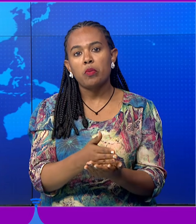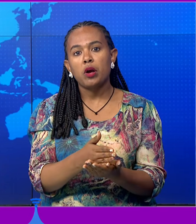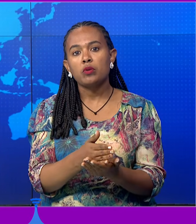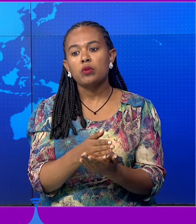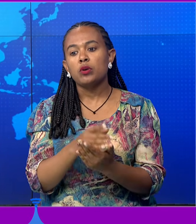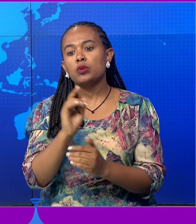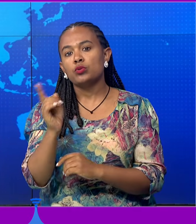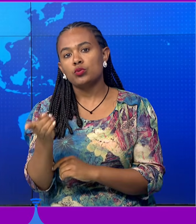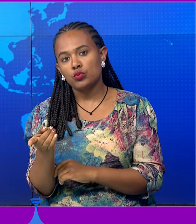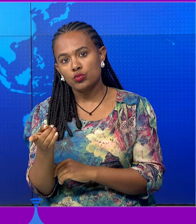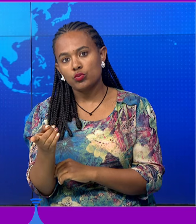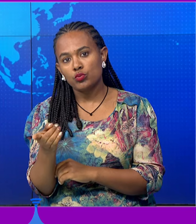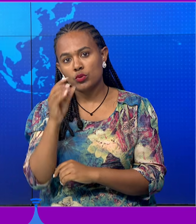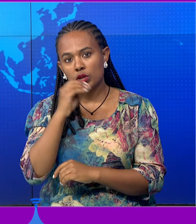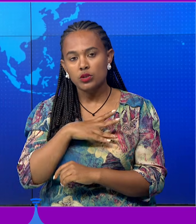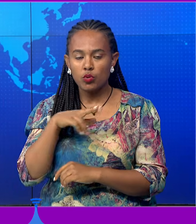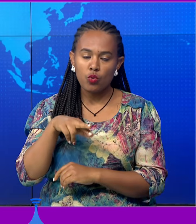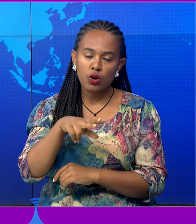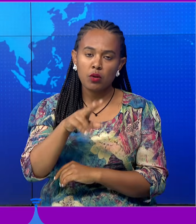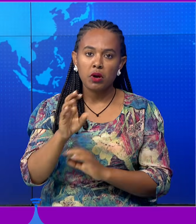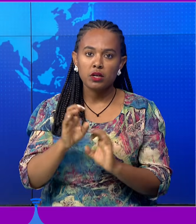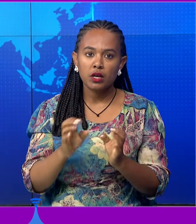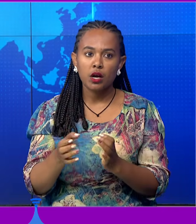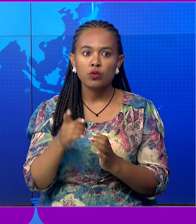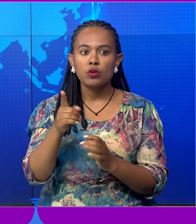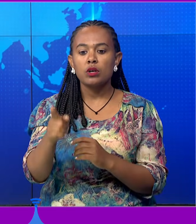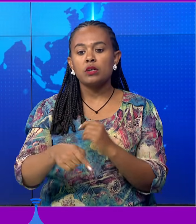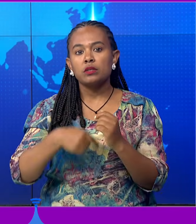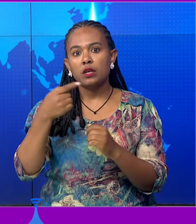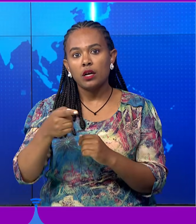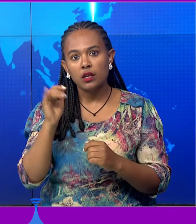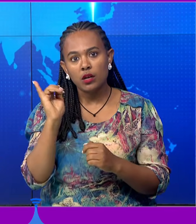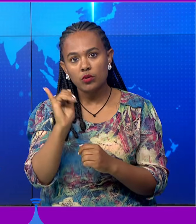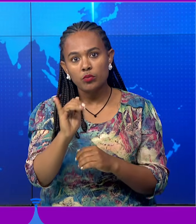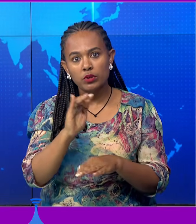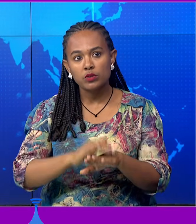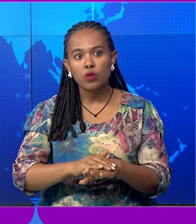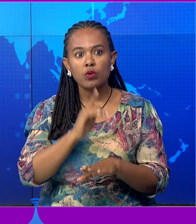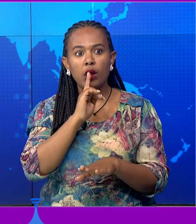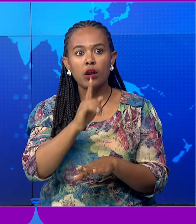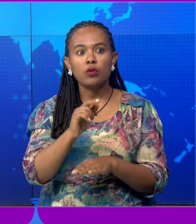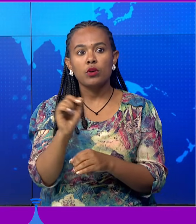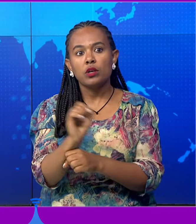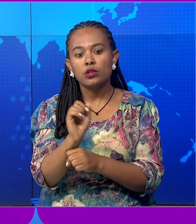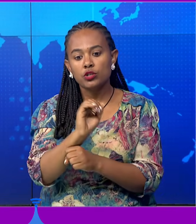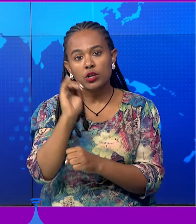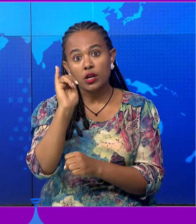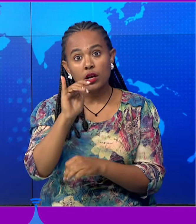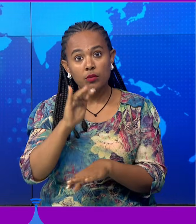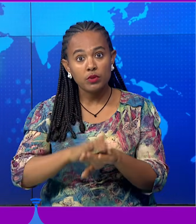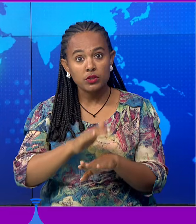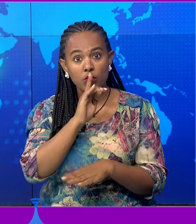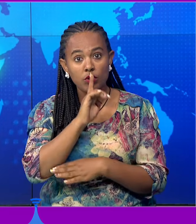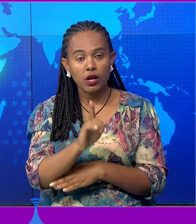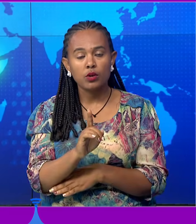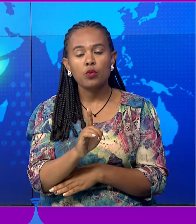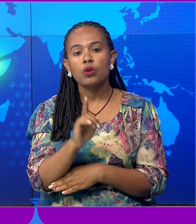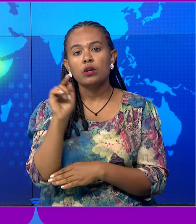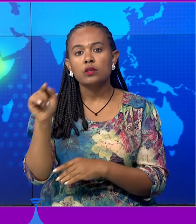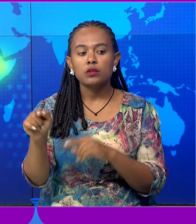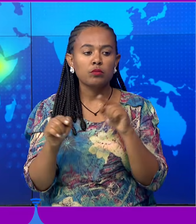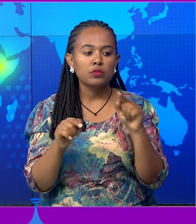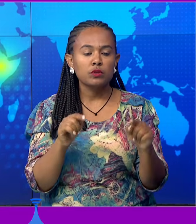እሱ ለሰው ወክ ማድረጊያ ነው። ሳይክል ያለውም በዛው ላይ ነው። ተሽከርካሪም በዛው ላይ ነው። እዛም